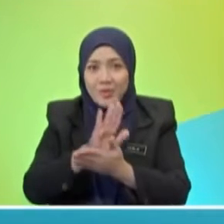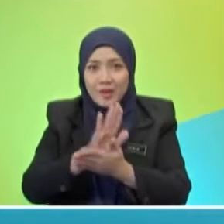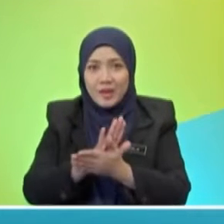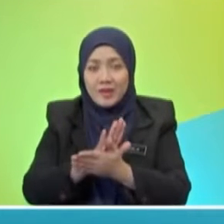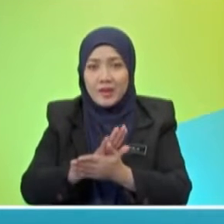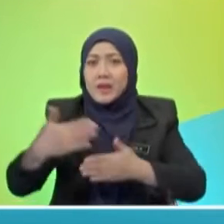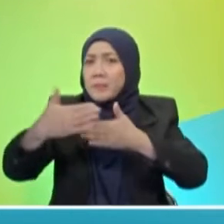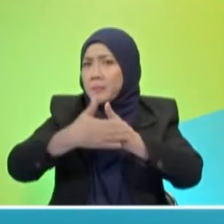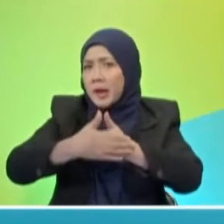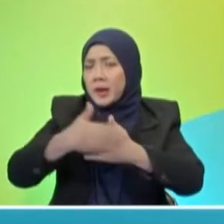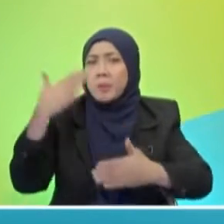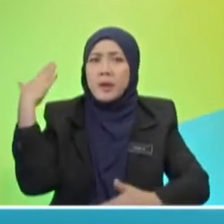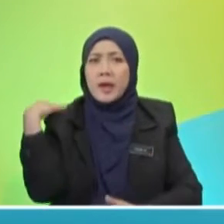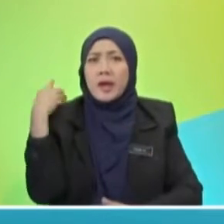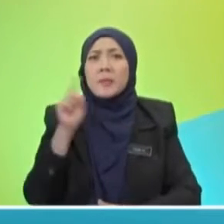belakang, Alif?